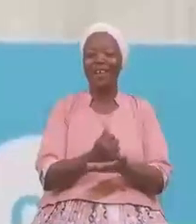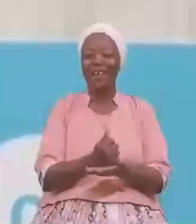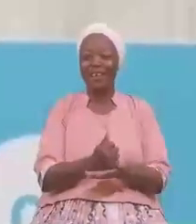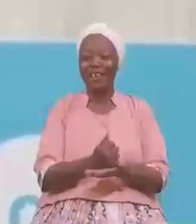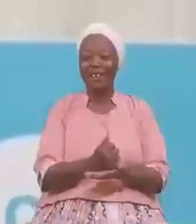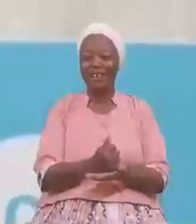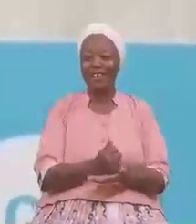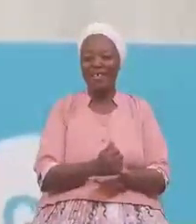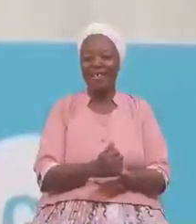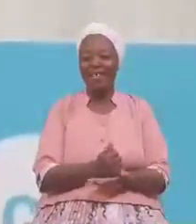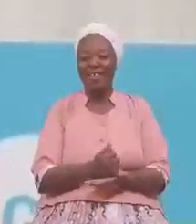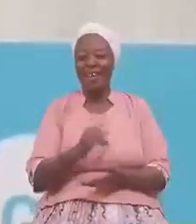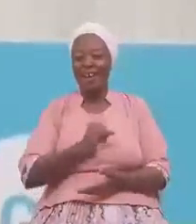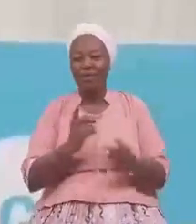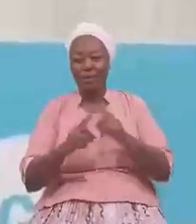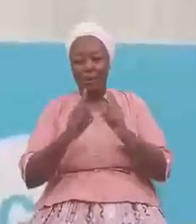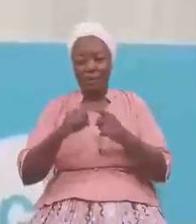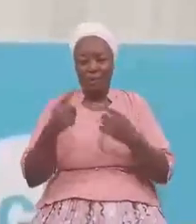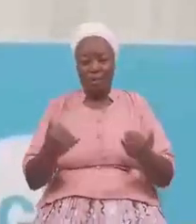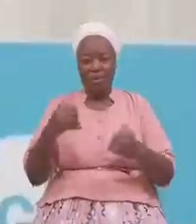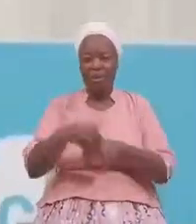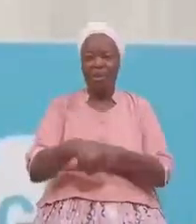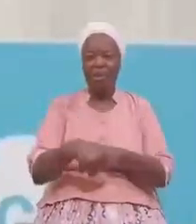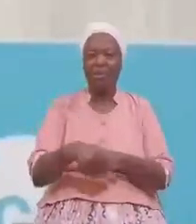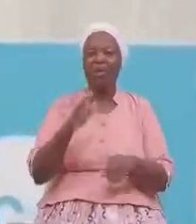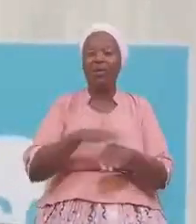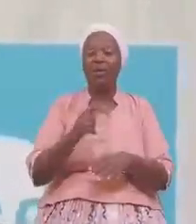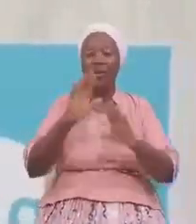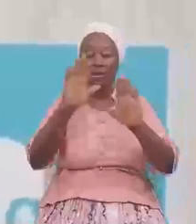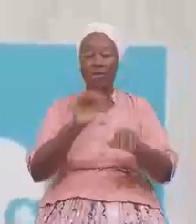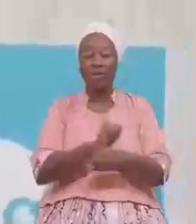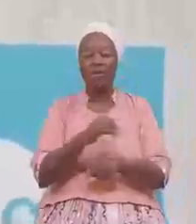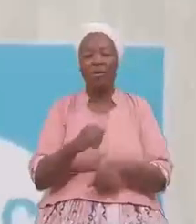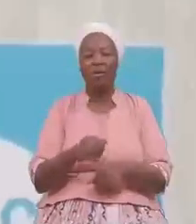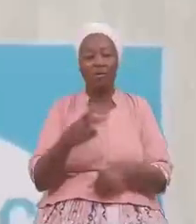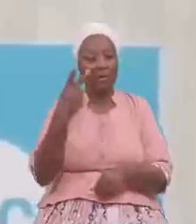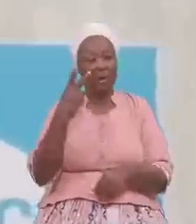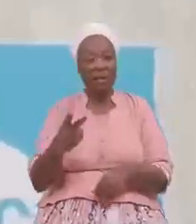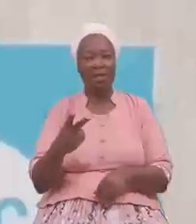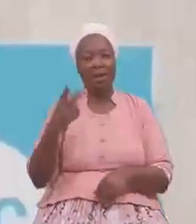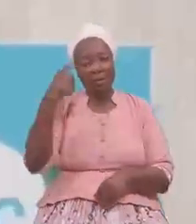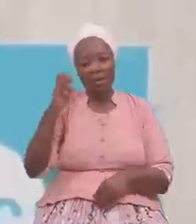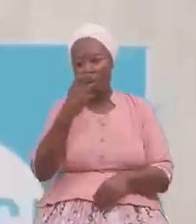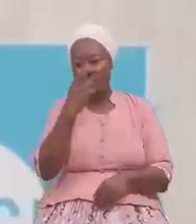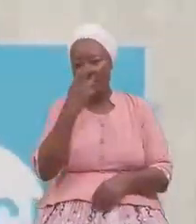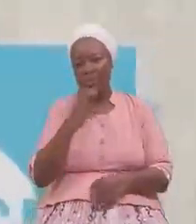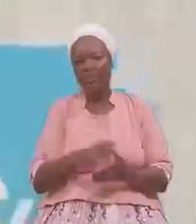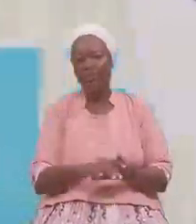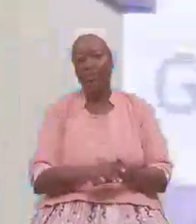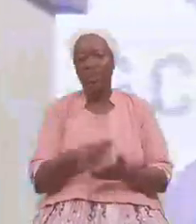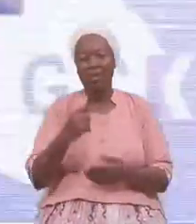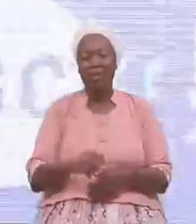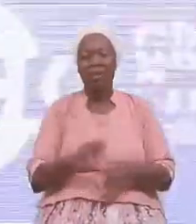Je vous parle ce soir du message intitulé « Le miracle de la vue pour les aveugles, le miracle